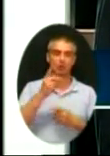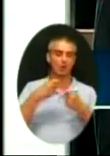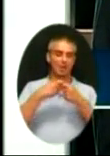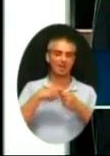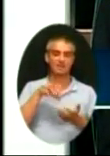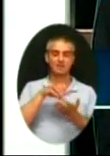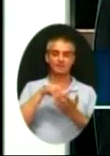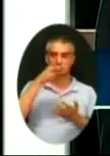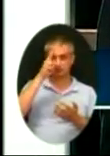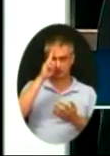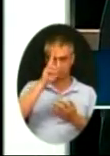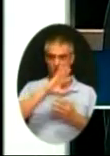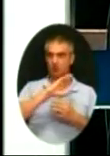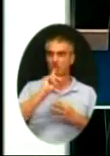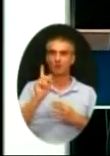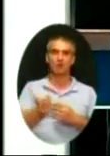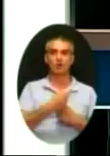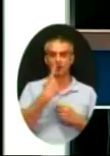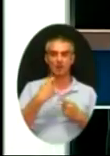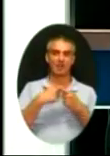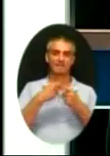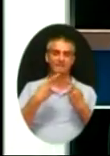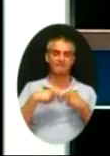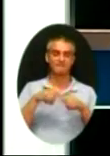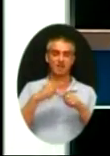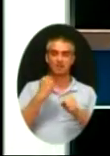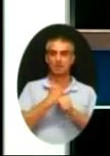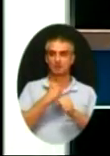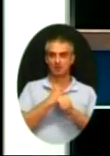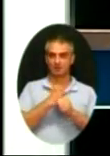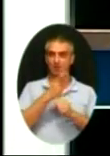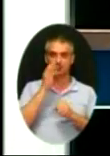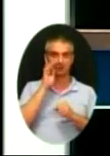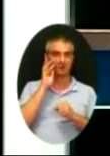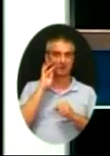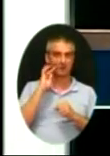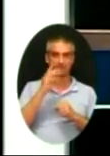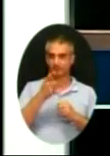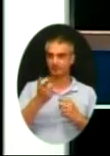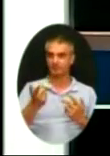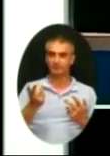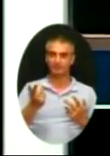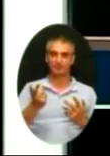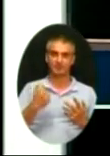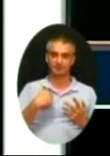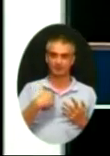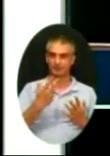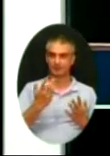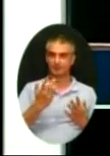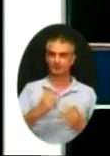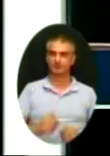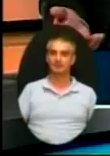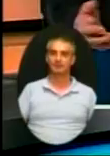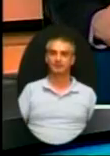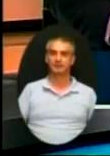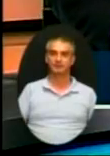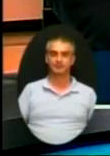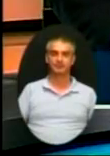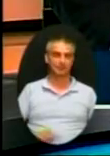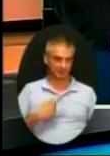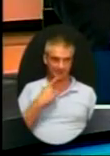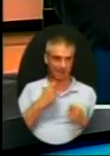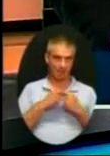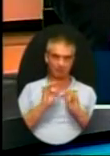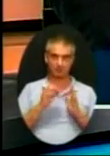חברי מרכז הליכוד, כל חברי ועידת העבודה, כי זה הולך להיות... רגע, לא, שנייה, אני ישבתי... אבל תהיה ענייני. רגע, אני